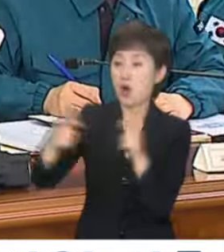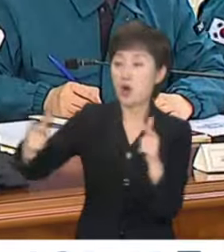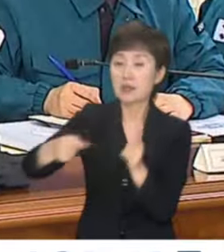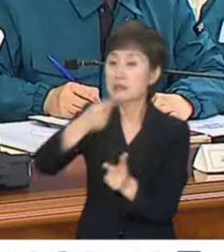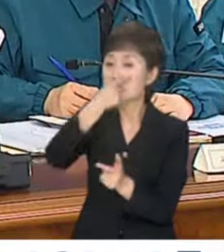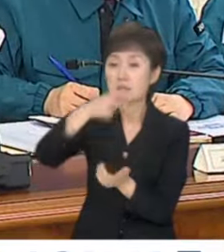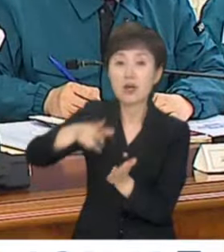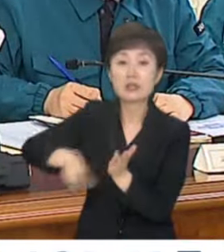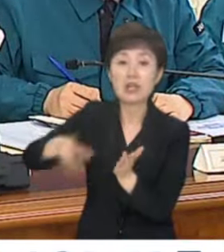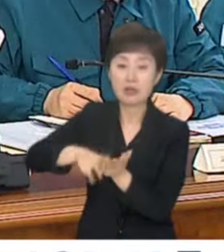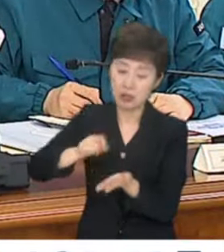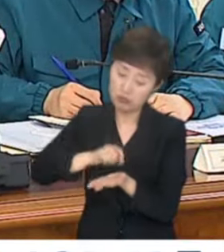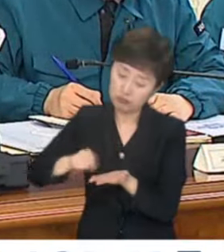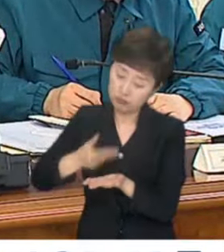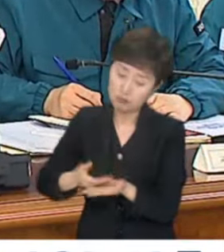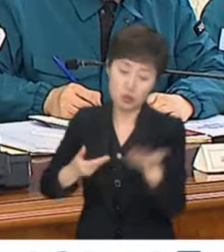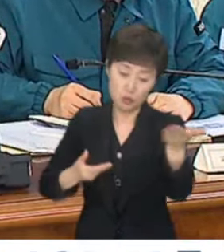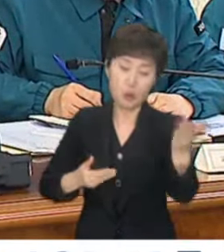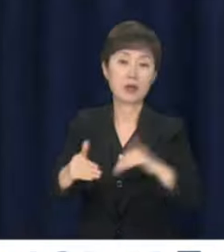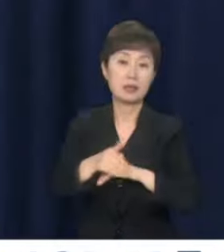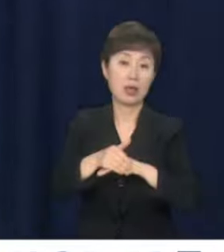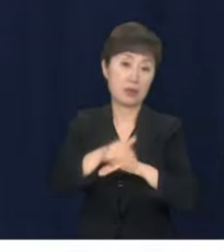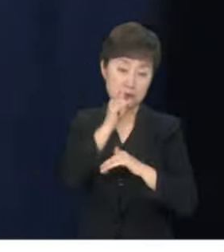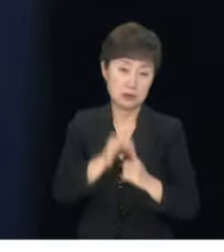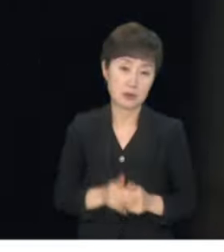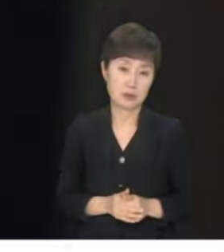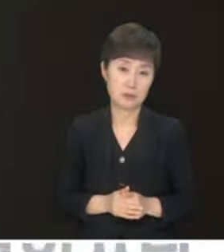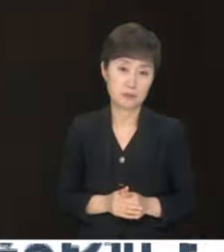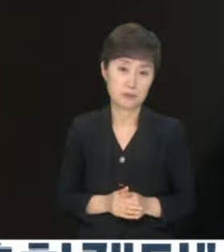자료도 충실하게 제출하겠다고 밝혔습니다.